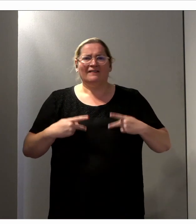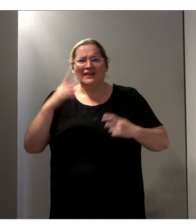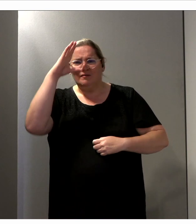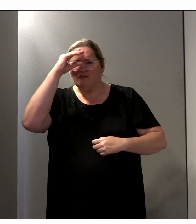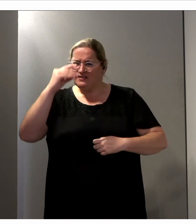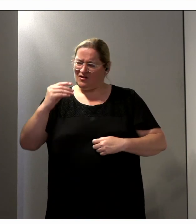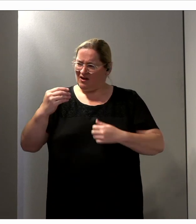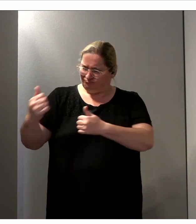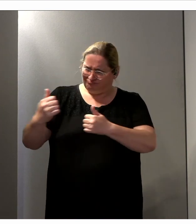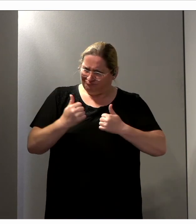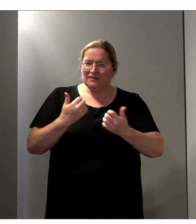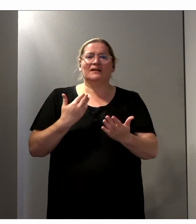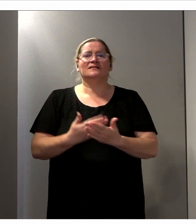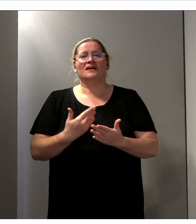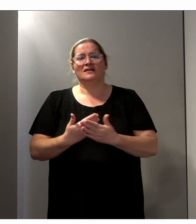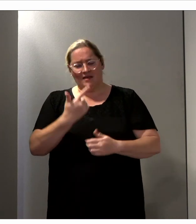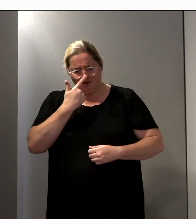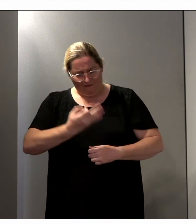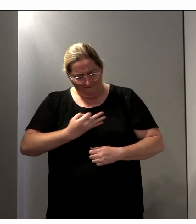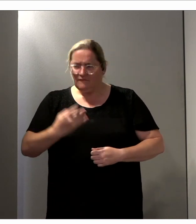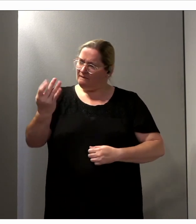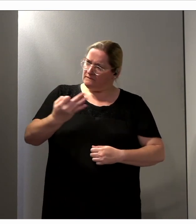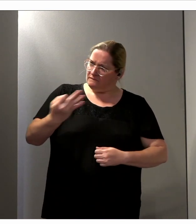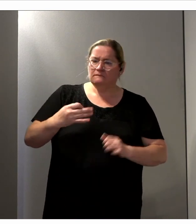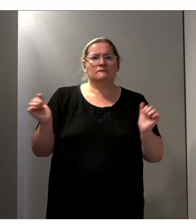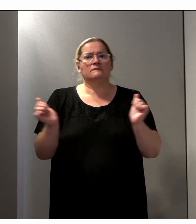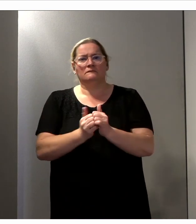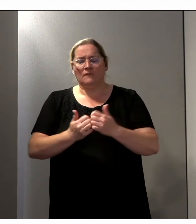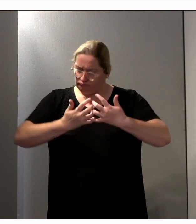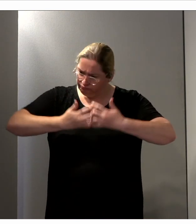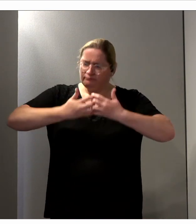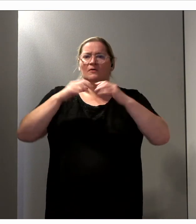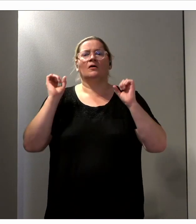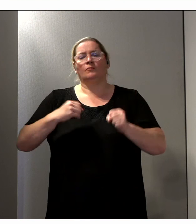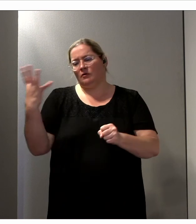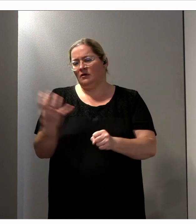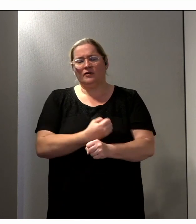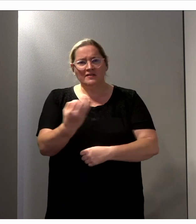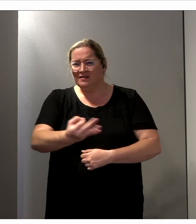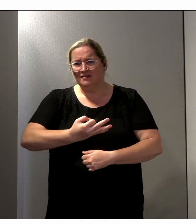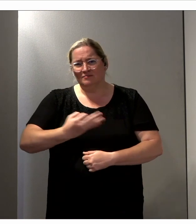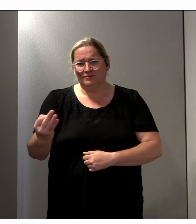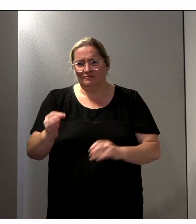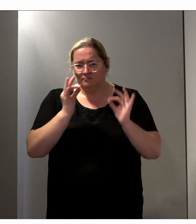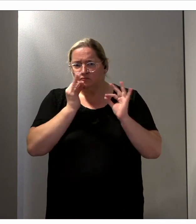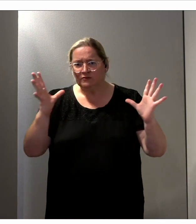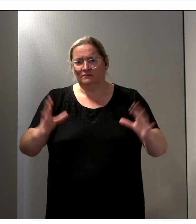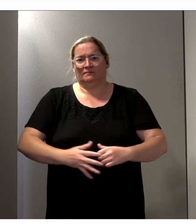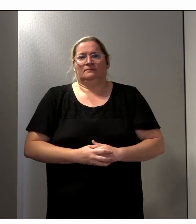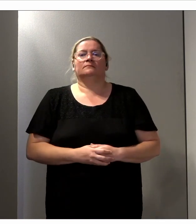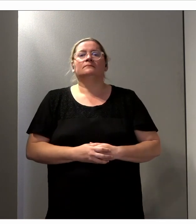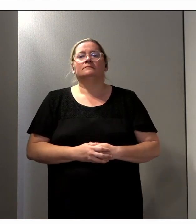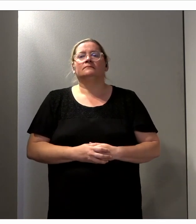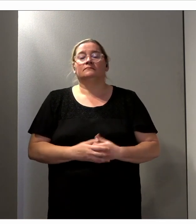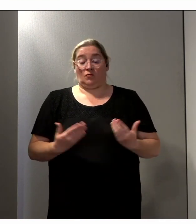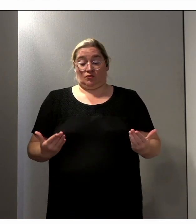professionnelle. C'est quand chacun est bien à place que c'est ensemble qu'on va réussir à être tout bien cordonné. Donc avec la question